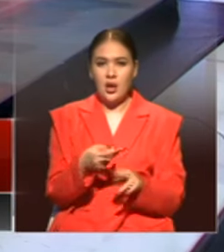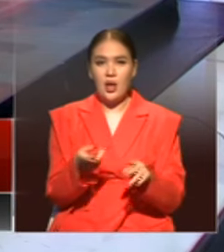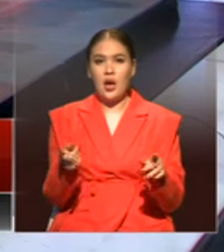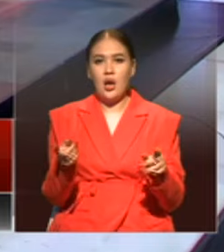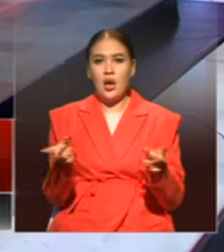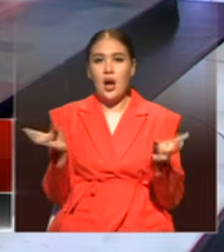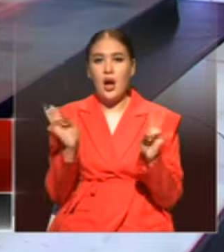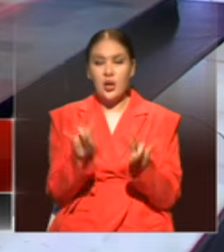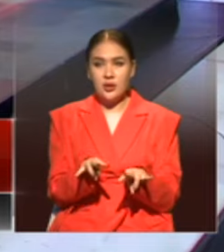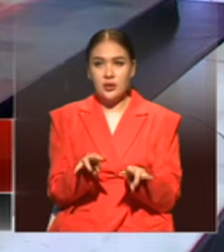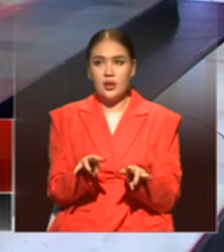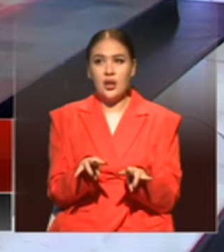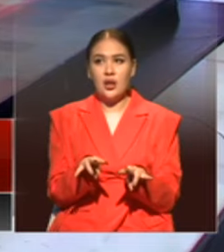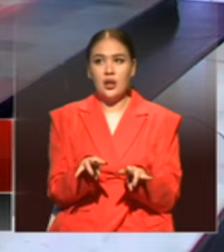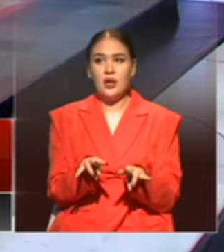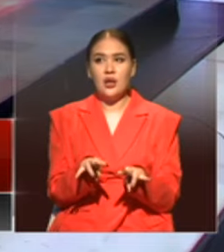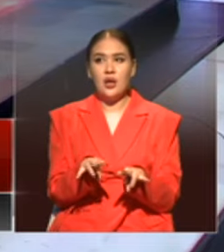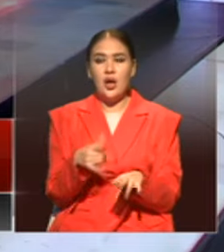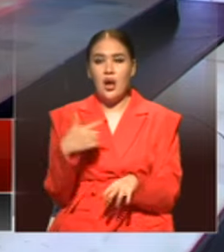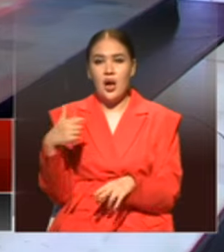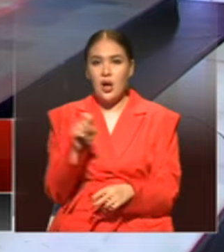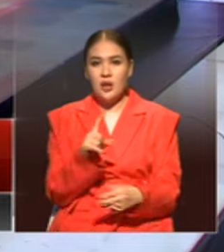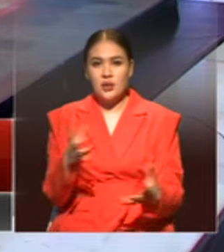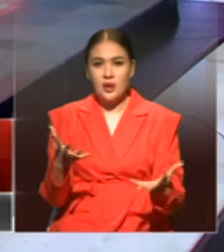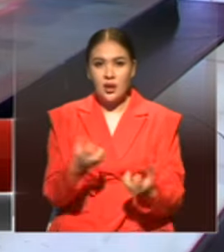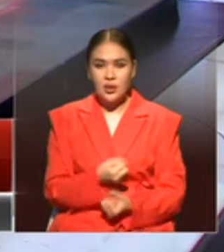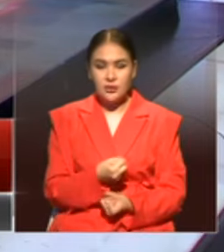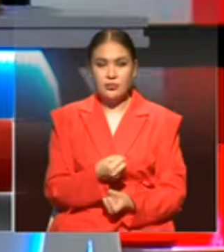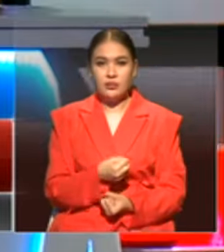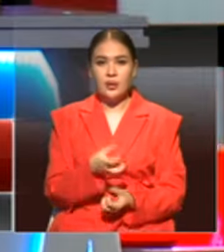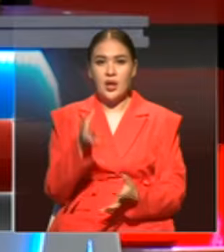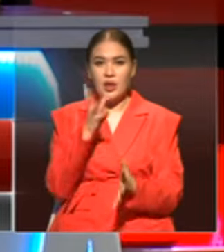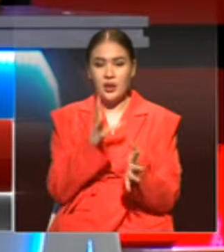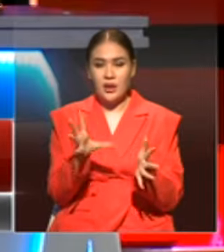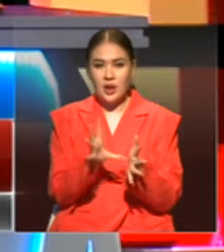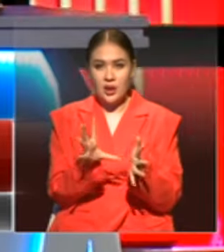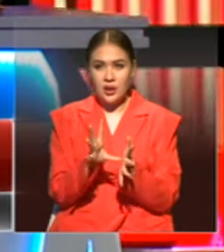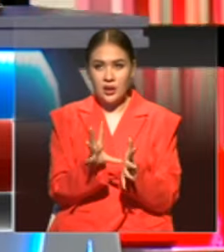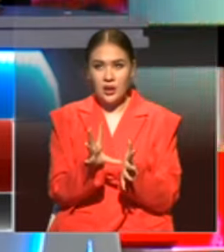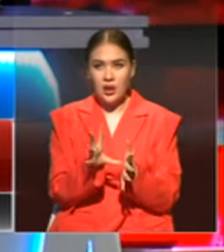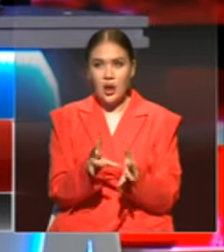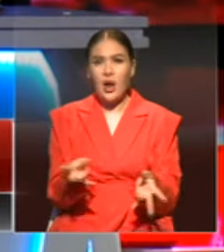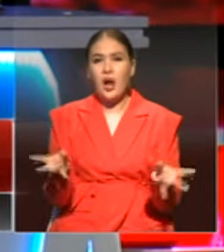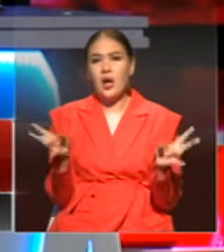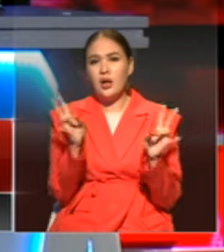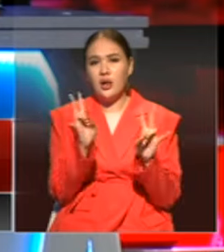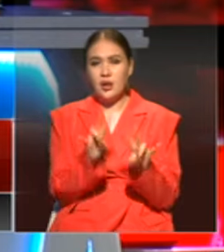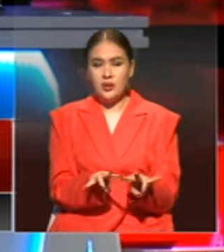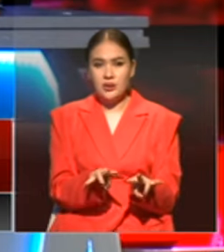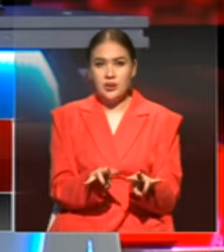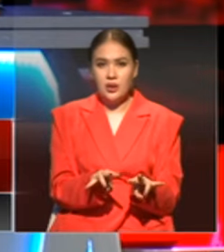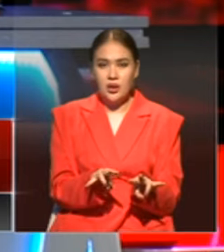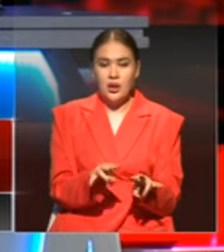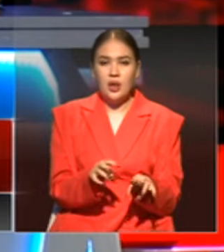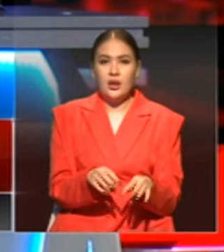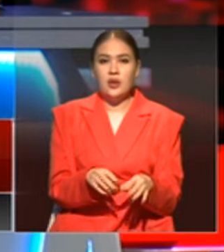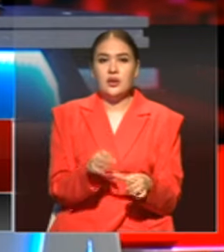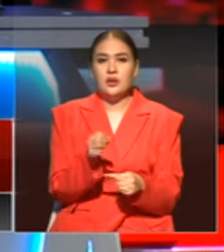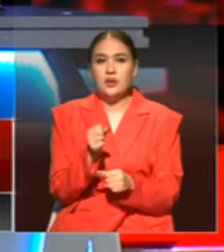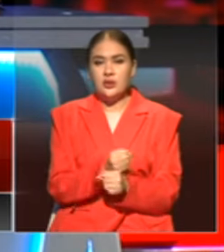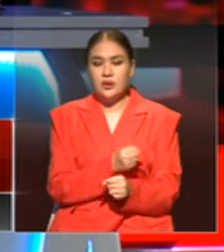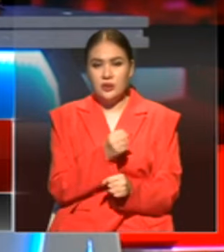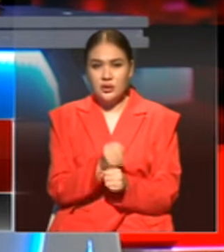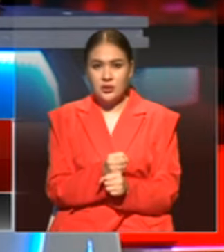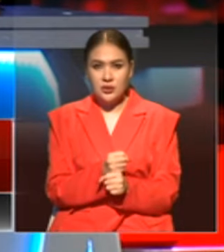бөліп, оны жаңағы жауып, содан газ алып, одан да жаңағы энергия көздерін алып, отын қалғандарын әлгі неге тыңайтқыштарға өндіруге